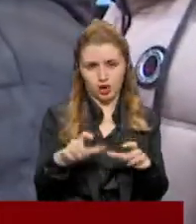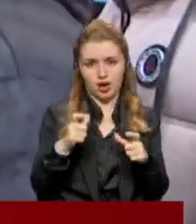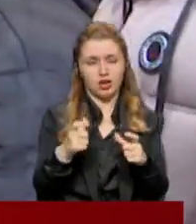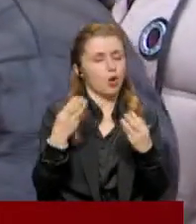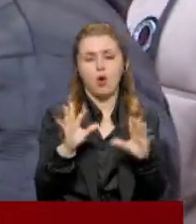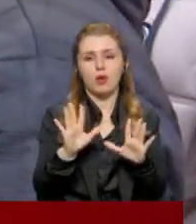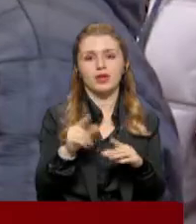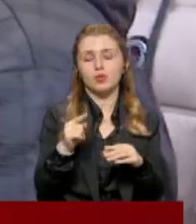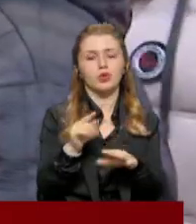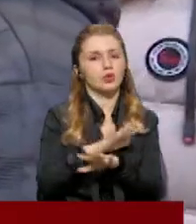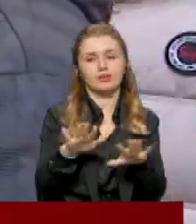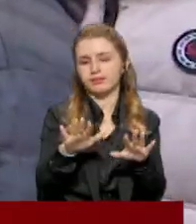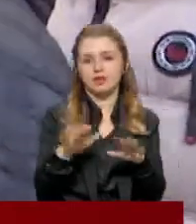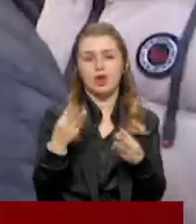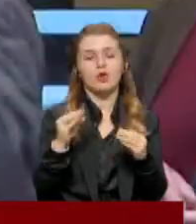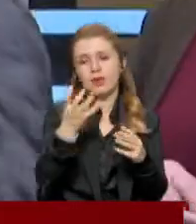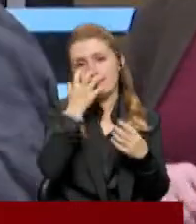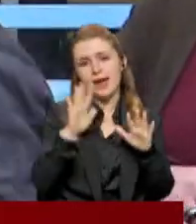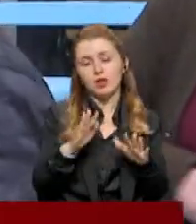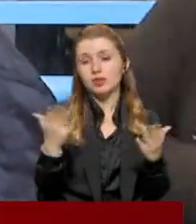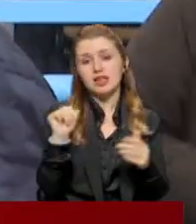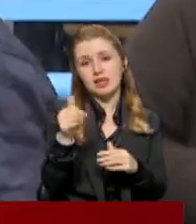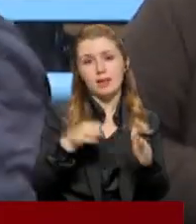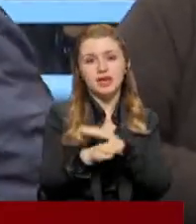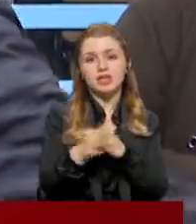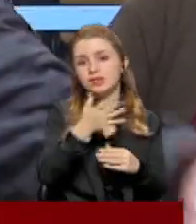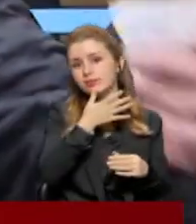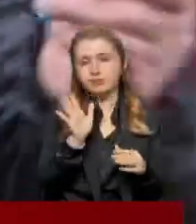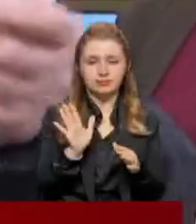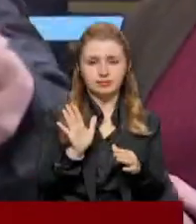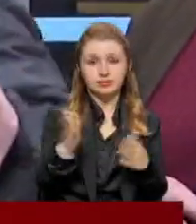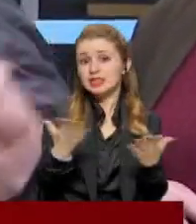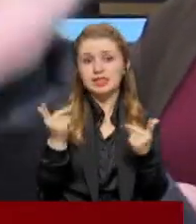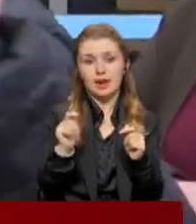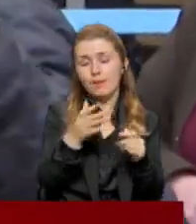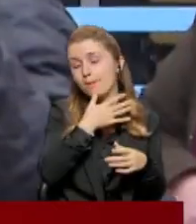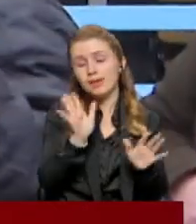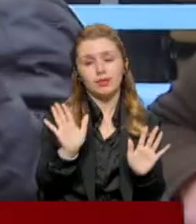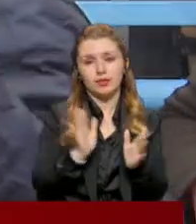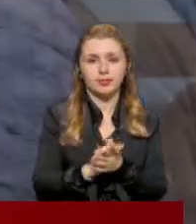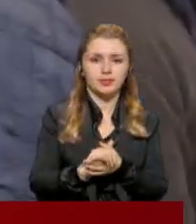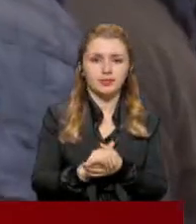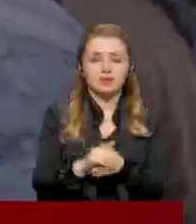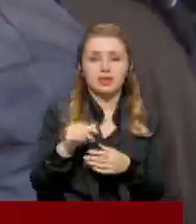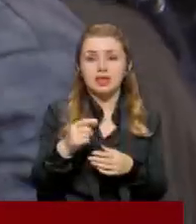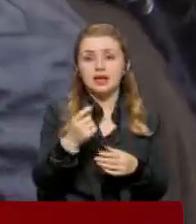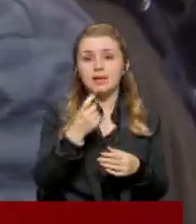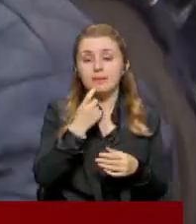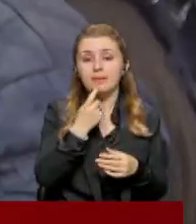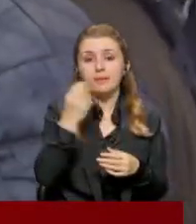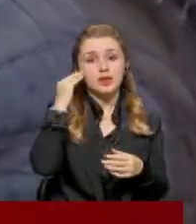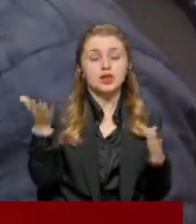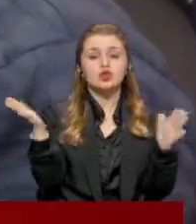Yok. Bugün de geldiniz. Geldim, bekliyorum. Ne zaman girebilirim içeriye, nasıl yapabilirim hiçbir bilgi vermiyorlar. Yılbaşından sonra